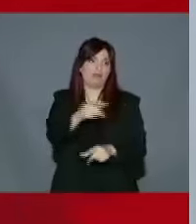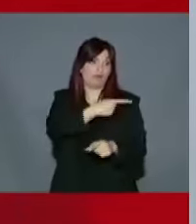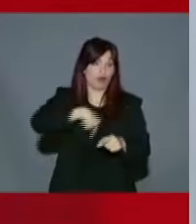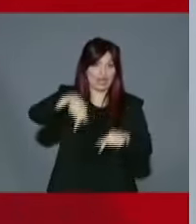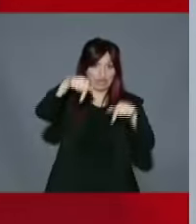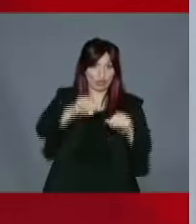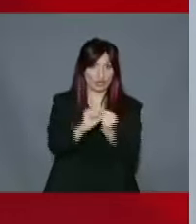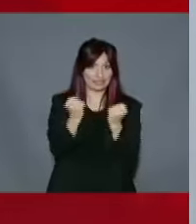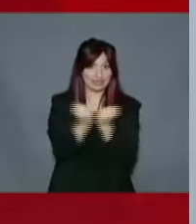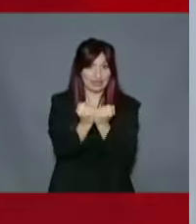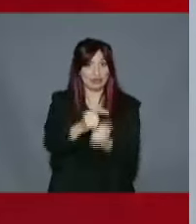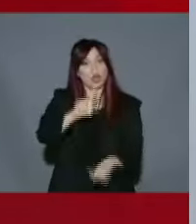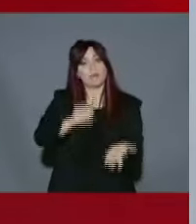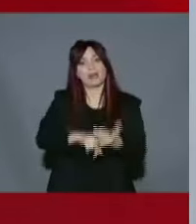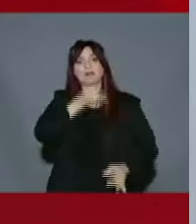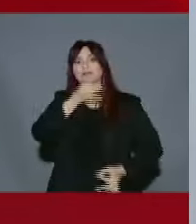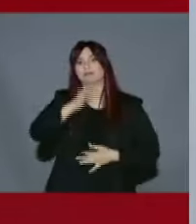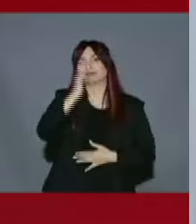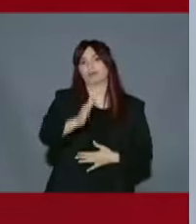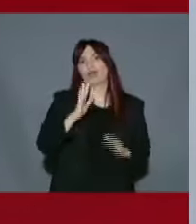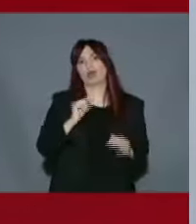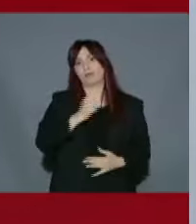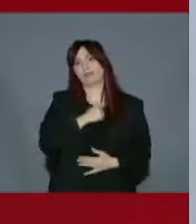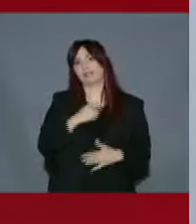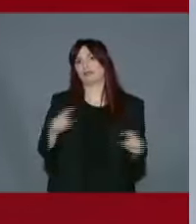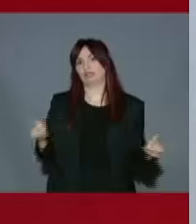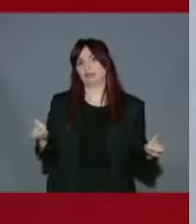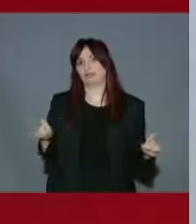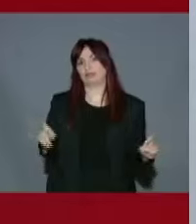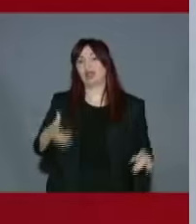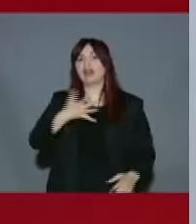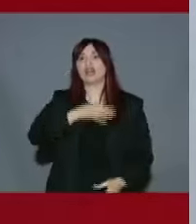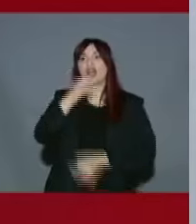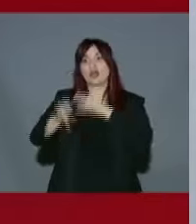Όλες οι δηλώσεις, όλες οι συνεντεύξεις, οι